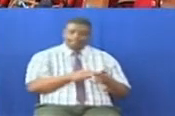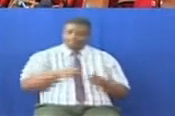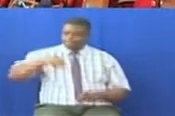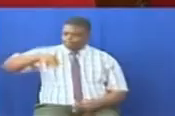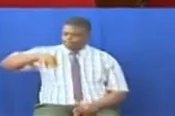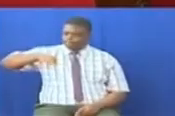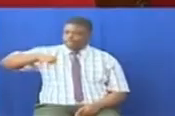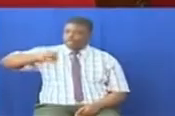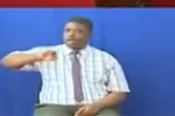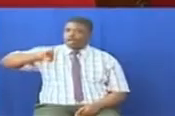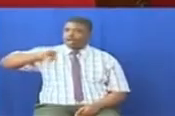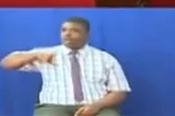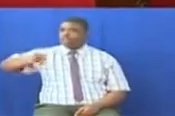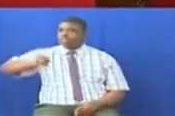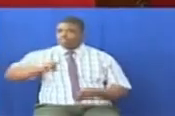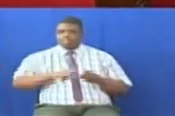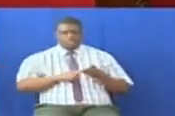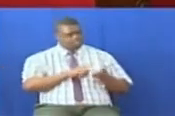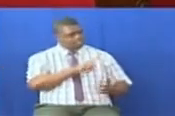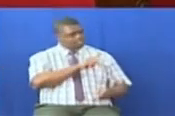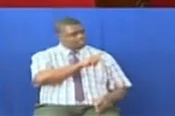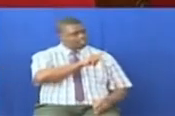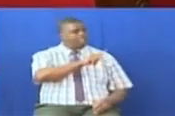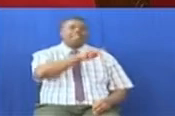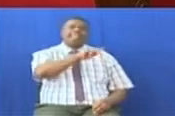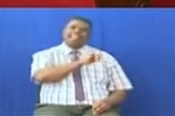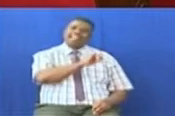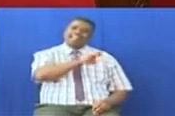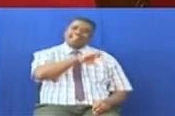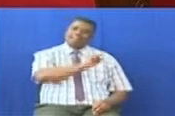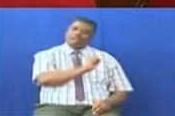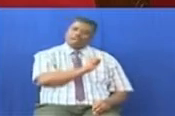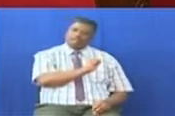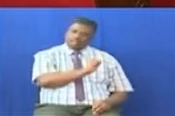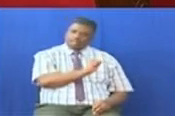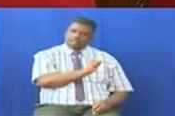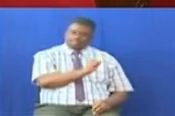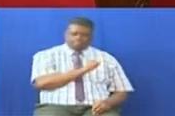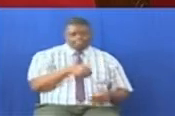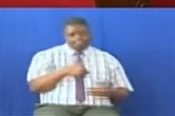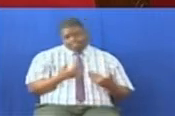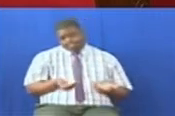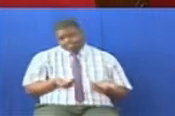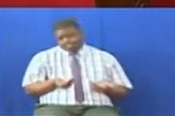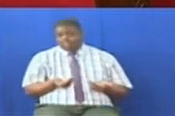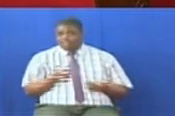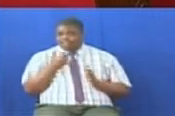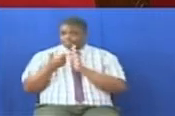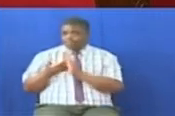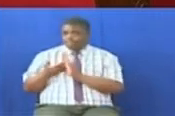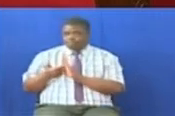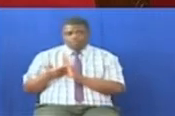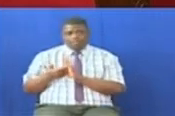Spika, hapa kuna maswali ya kujiuliza. Iwapo hospitali binafsi zinalipwa marejesho